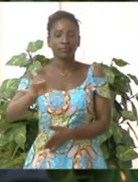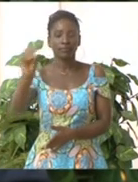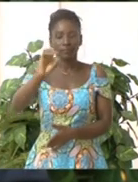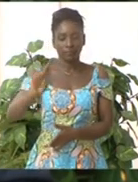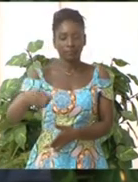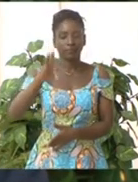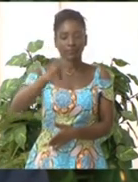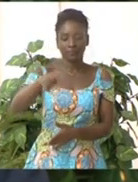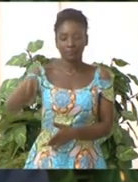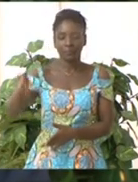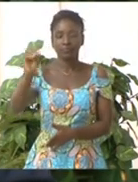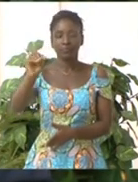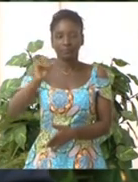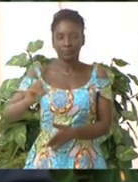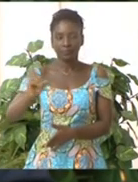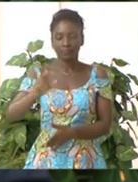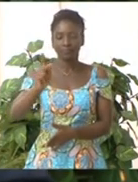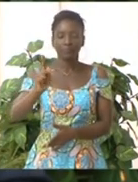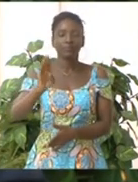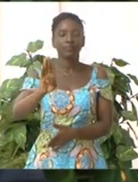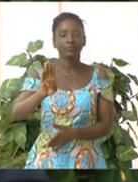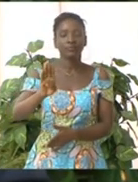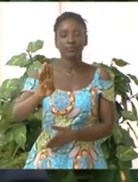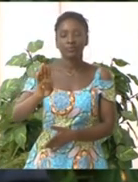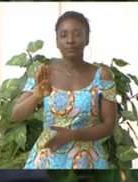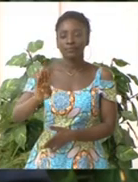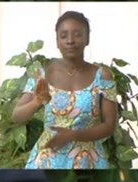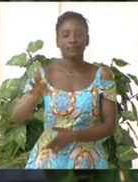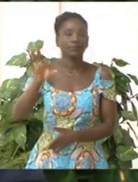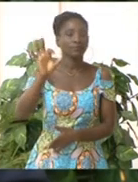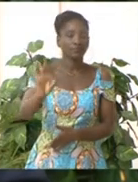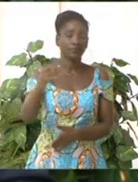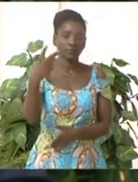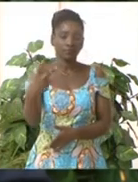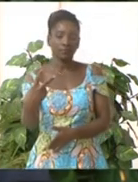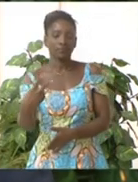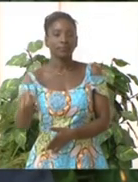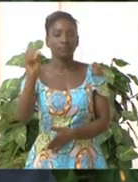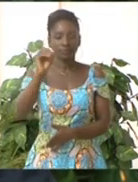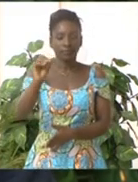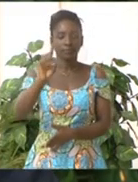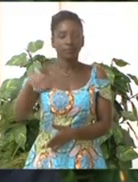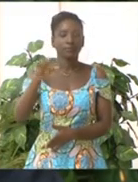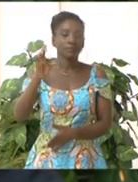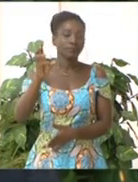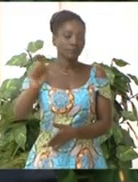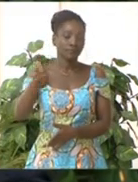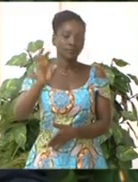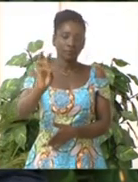0,22 pour cent kouadio konan bertin 92 soit 0 16%